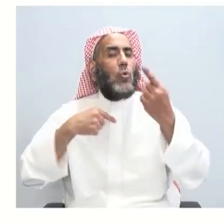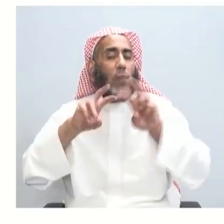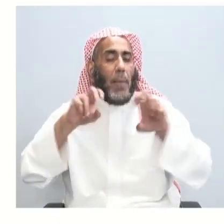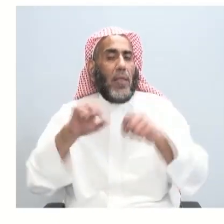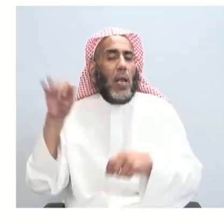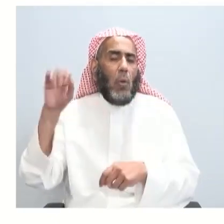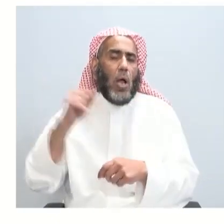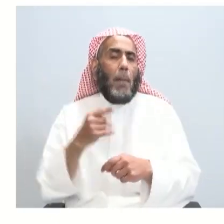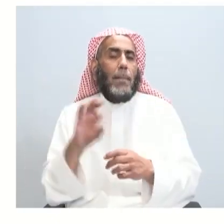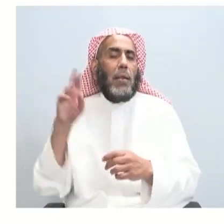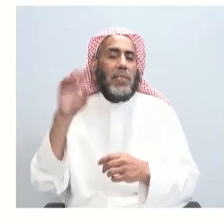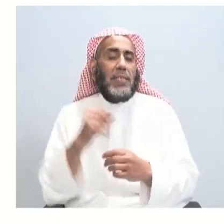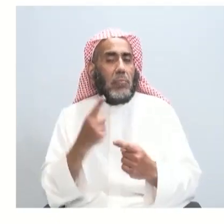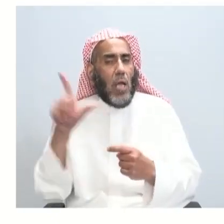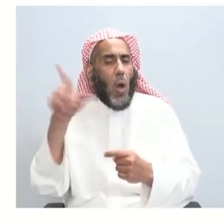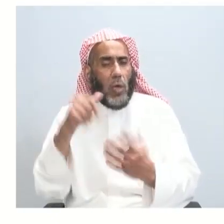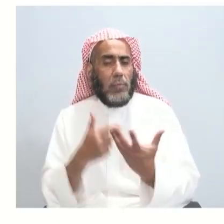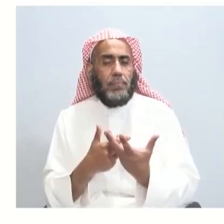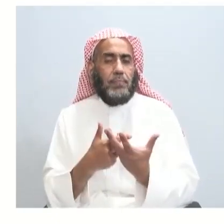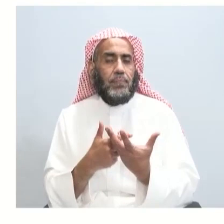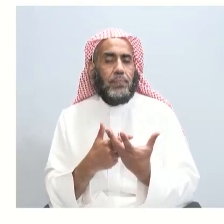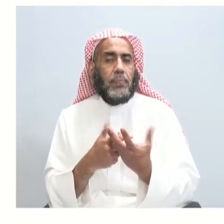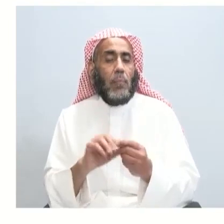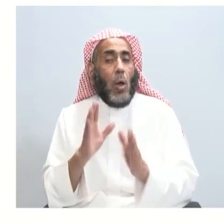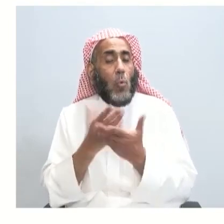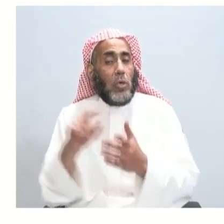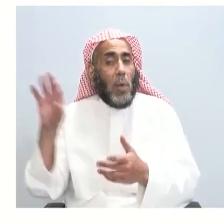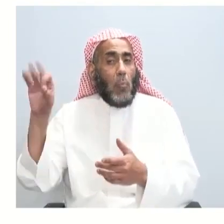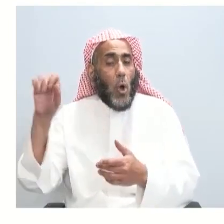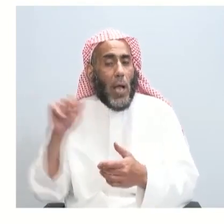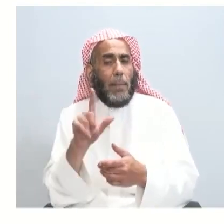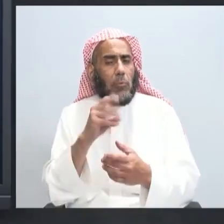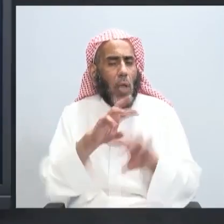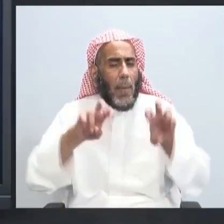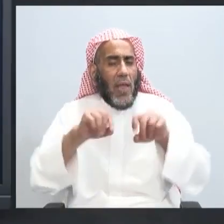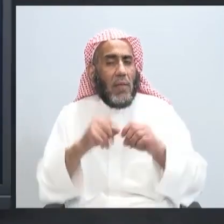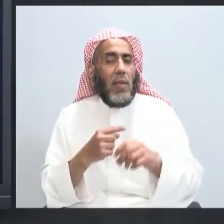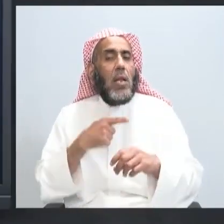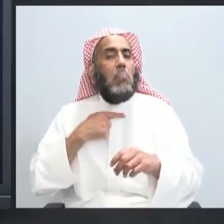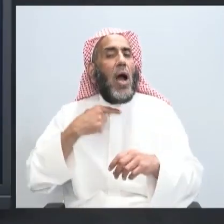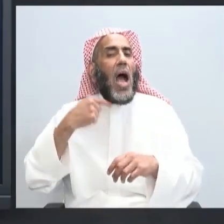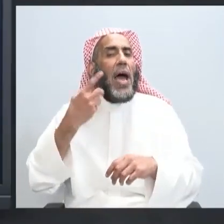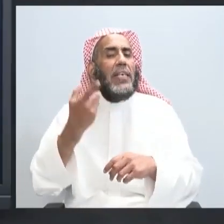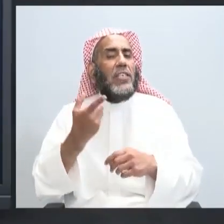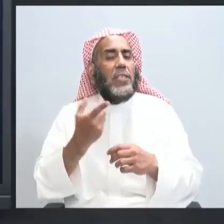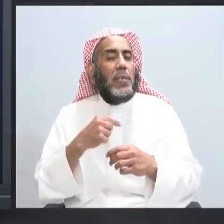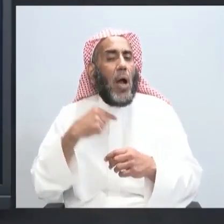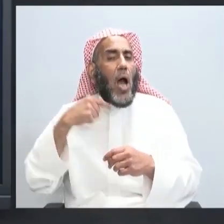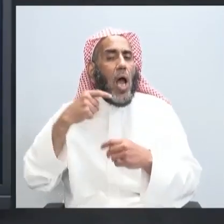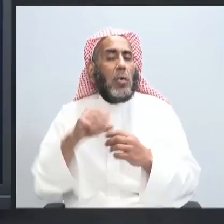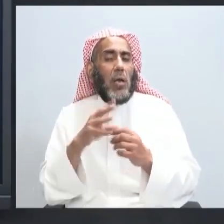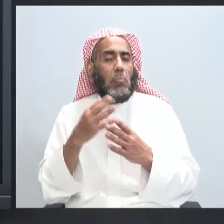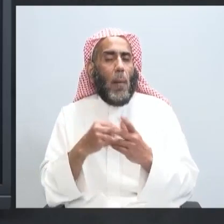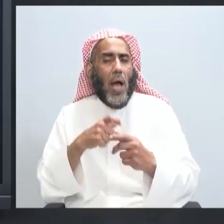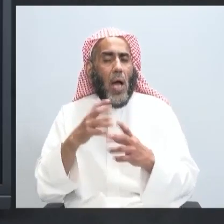المحك مكم لابن سيده صحيح ام خاطئ ان معجم المحكم يبحث في المخارج طبعا معاجم